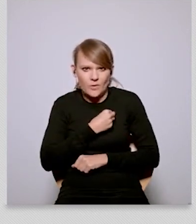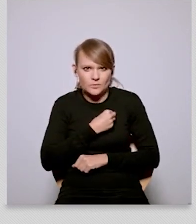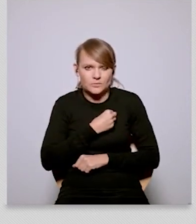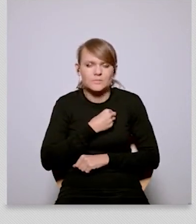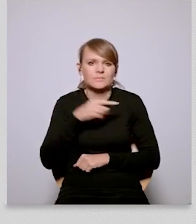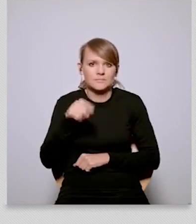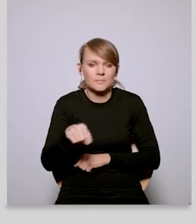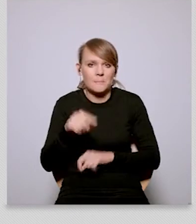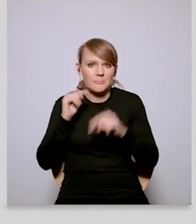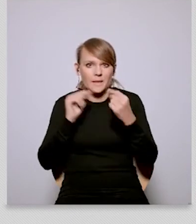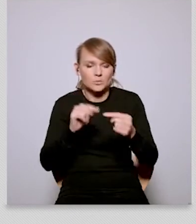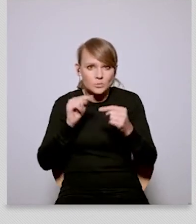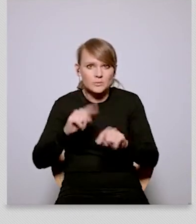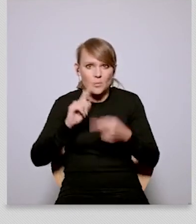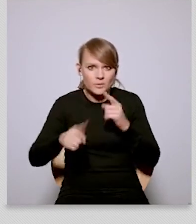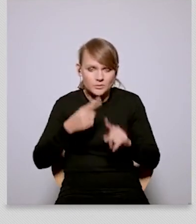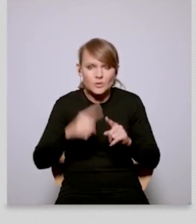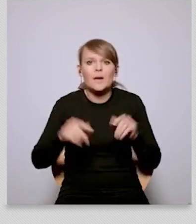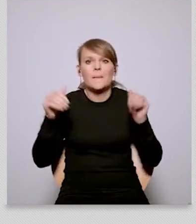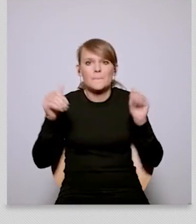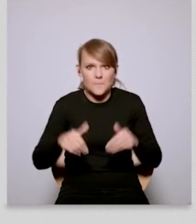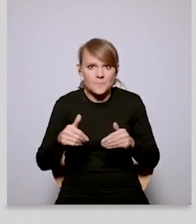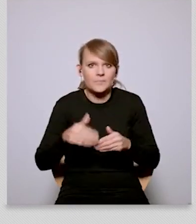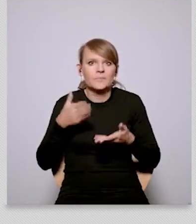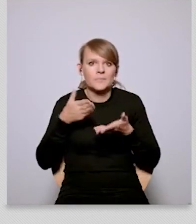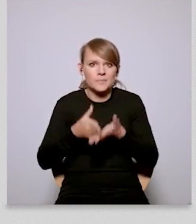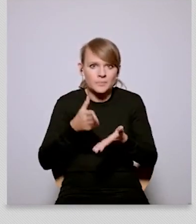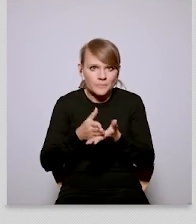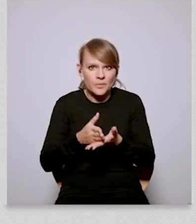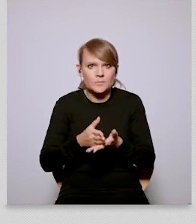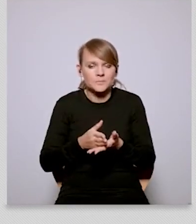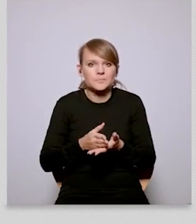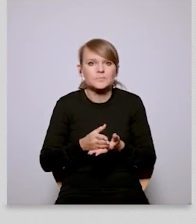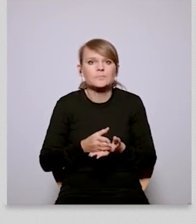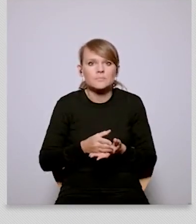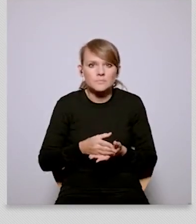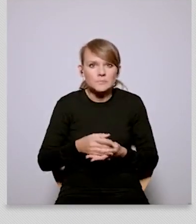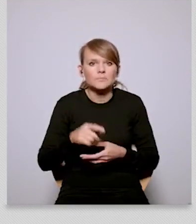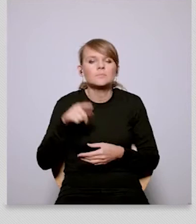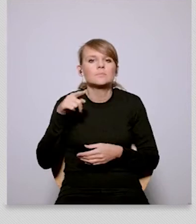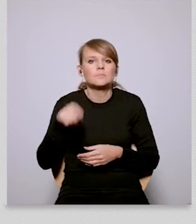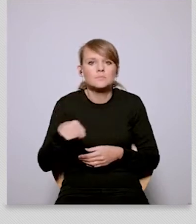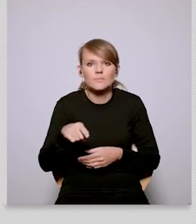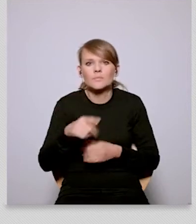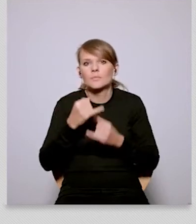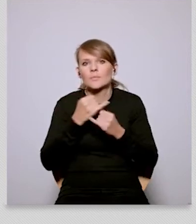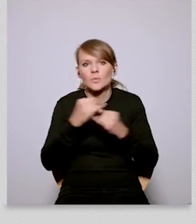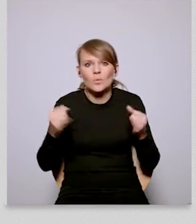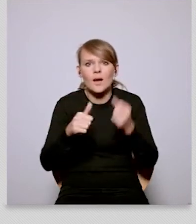dyskusji politycznej byłoby pomocne dlatego że w ten sposób rozbroimy populistyczne argumenty